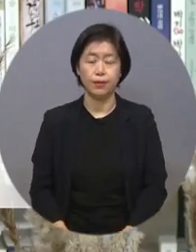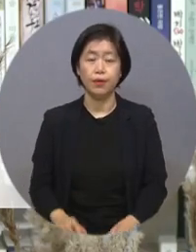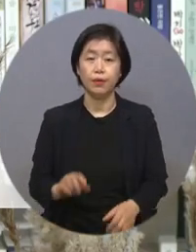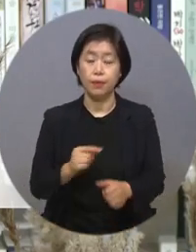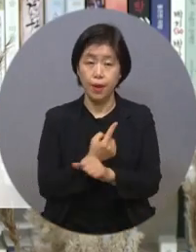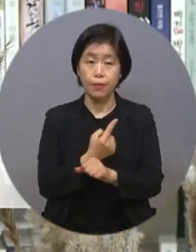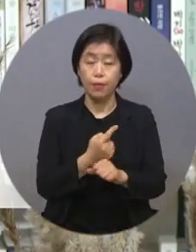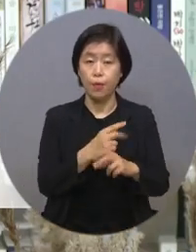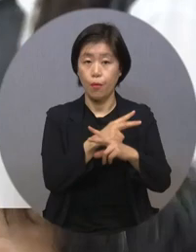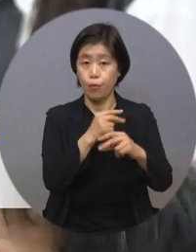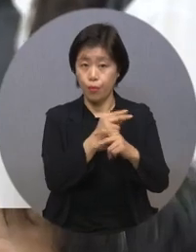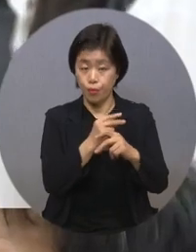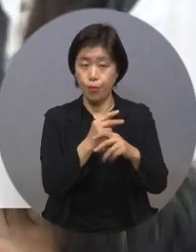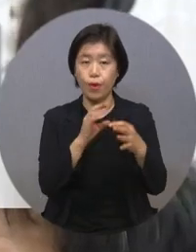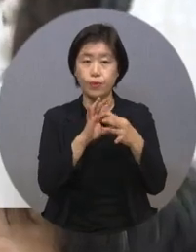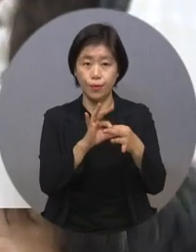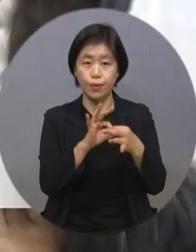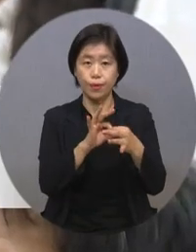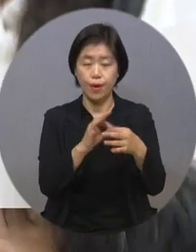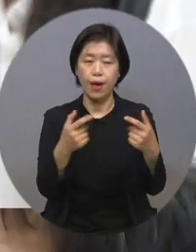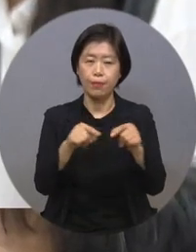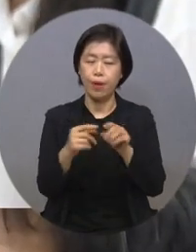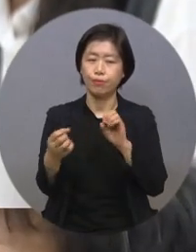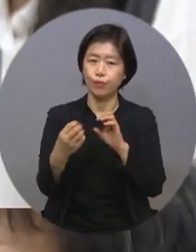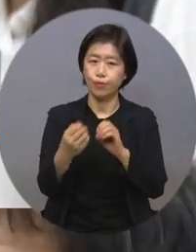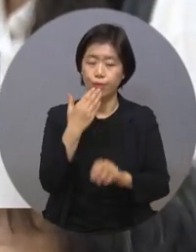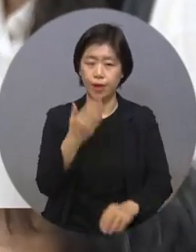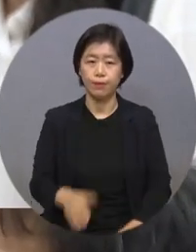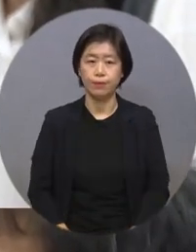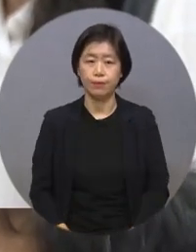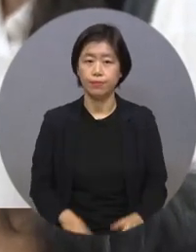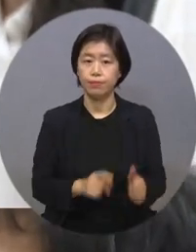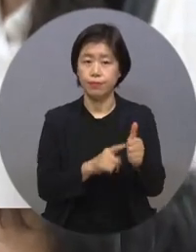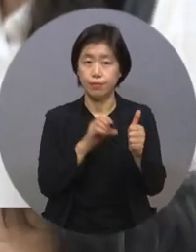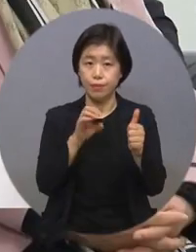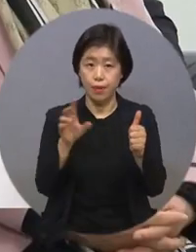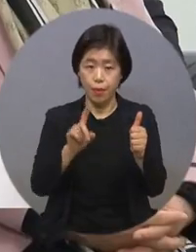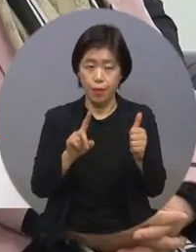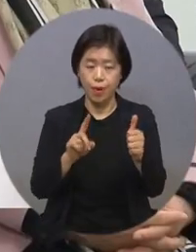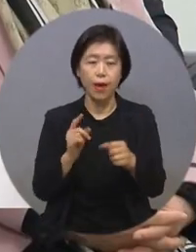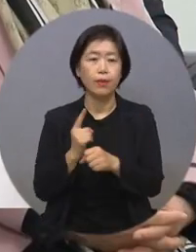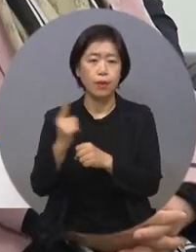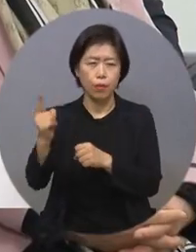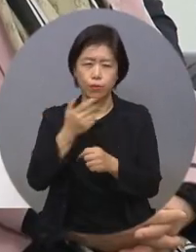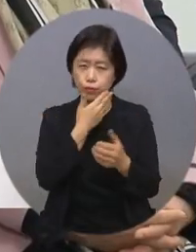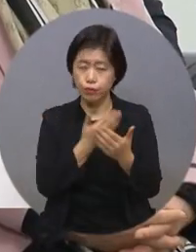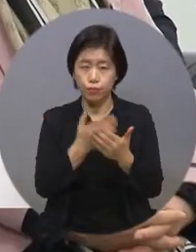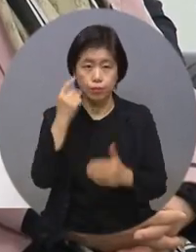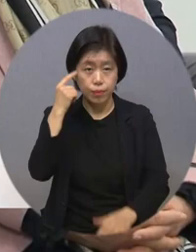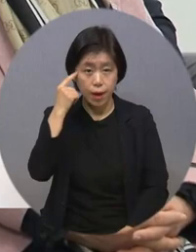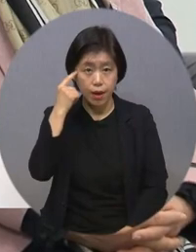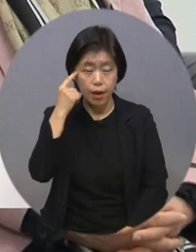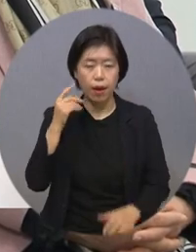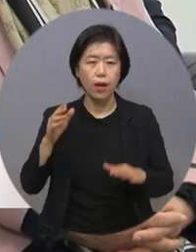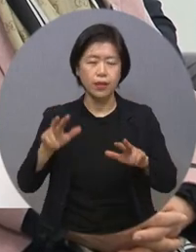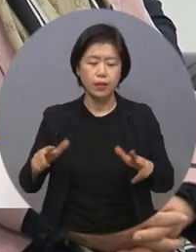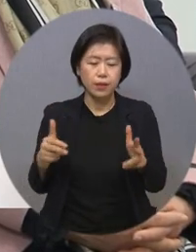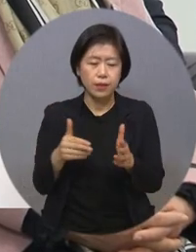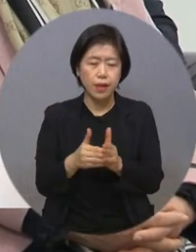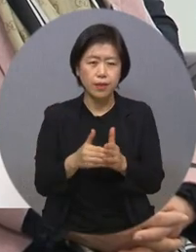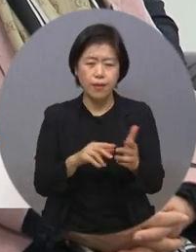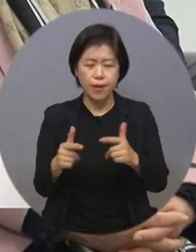참여율을 높였습니다. 권 시장은 내년은 지금까지 거둔 성과들이 최종 결실을 내기 위한 중요한